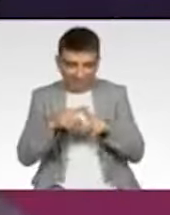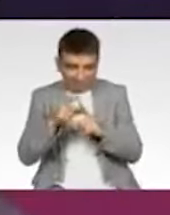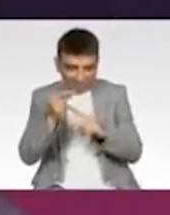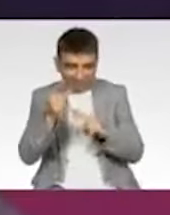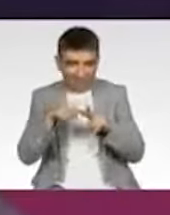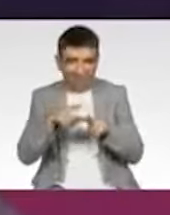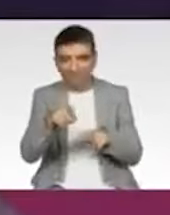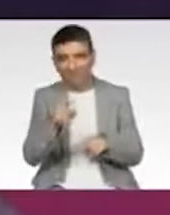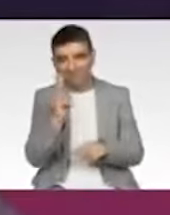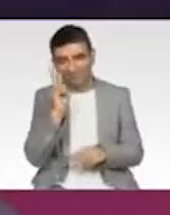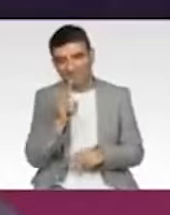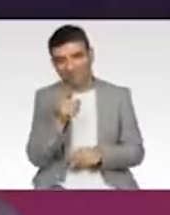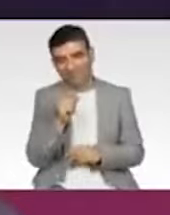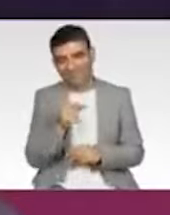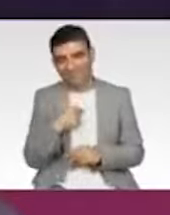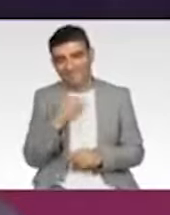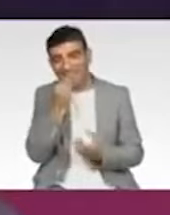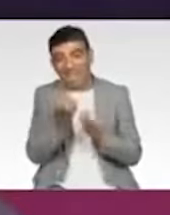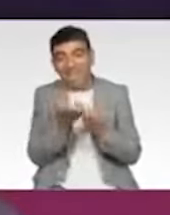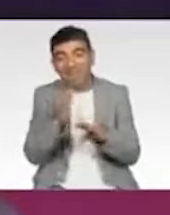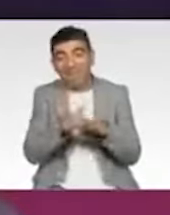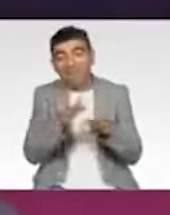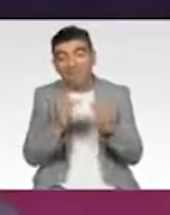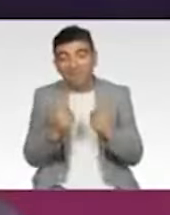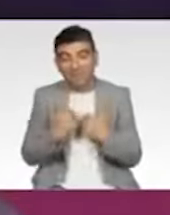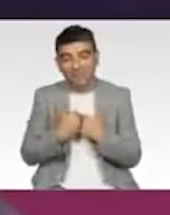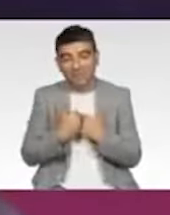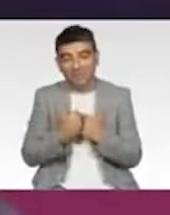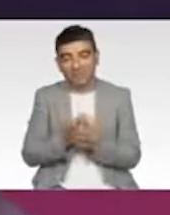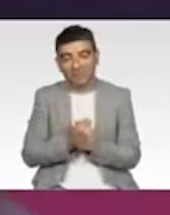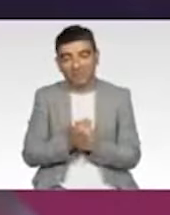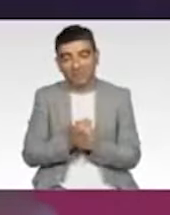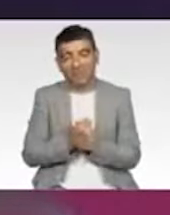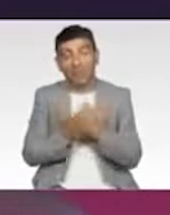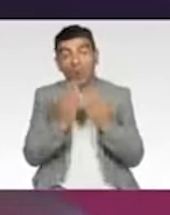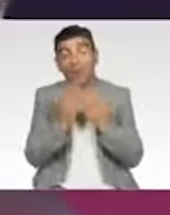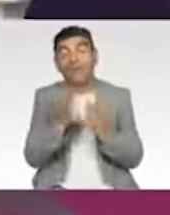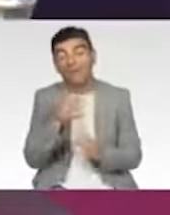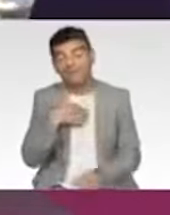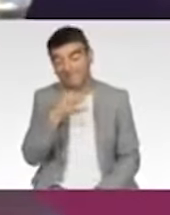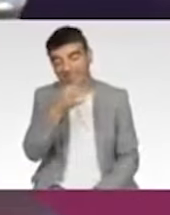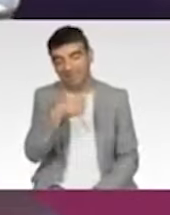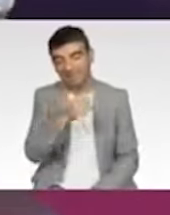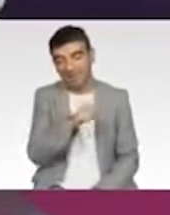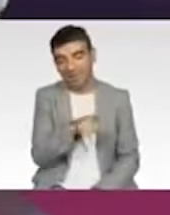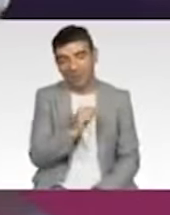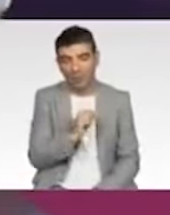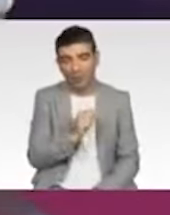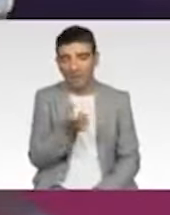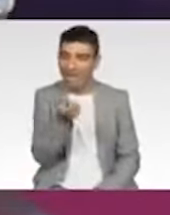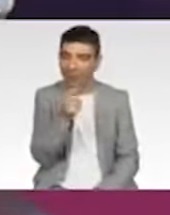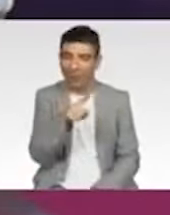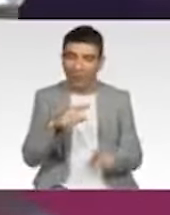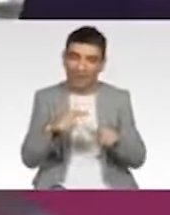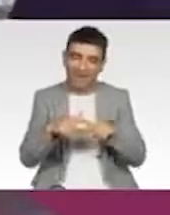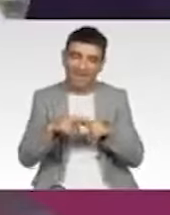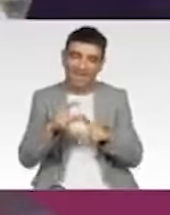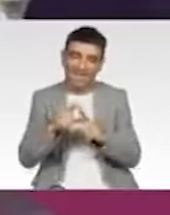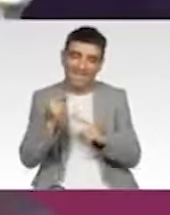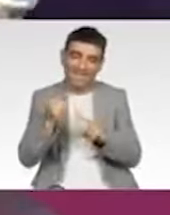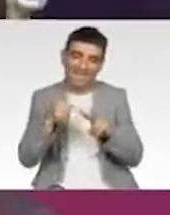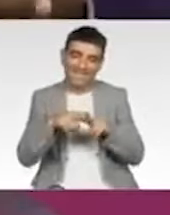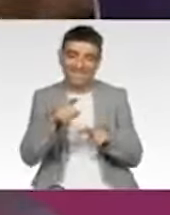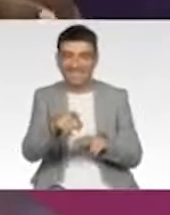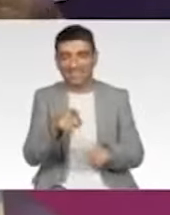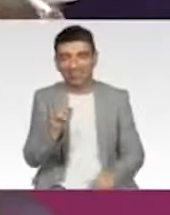bütün şeyini alıyorum. Ondan yemek bile yapamayacağım bak. Hayır okuyamazsın. Bunu az sonra Fadila'ya sürprizimi az